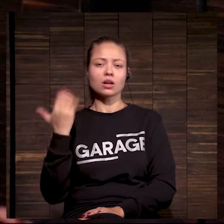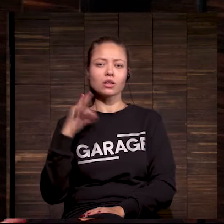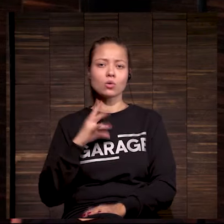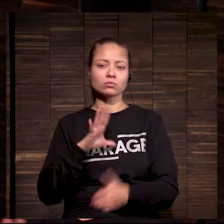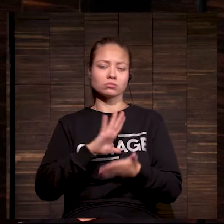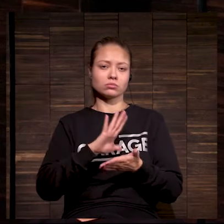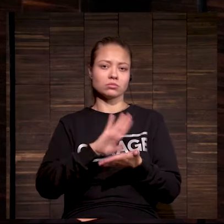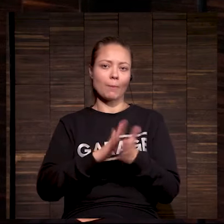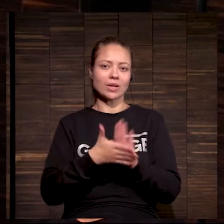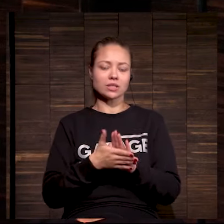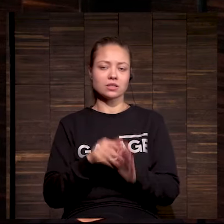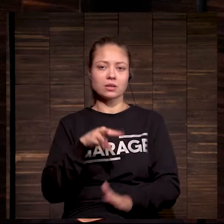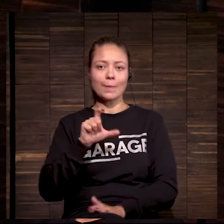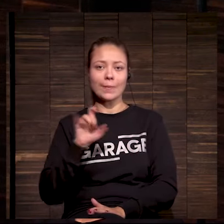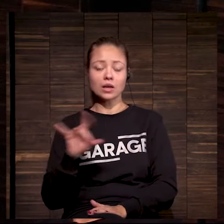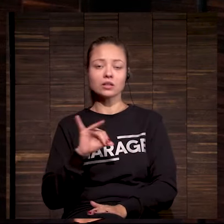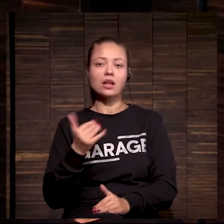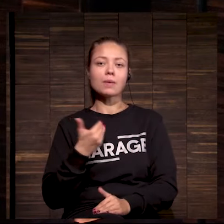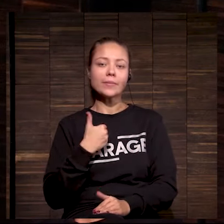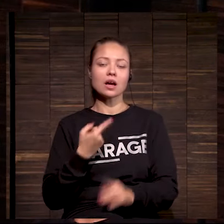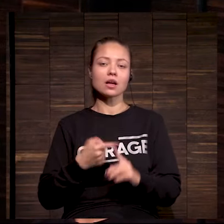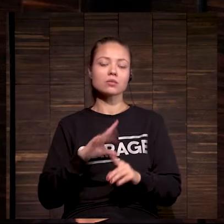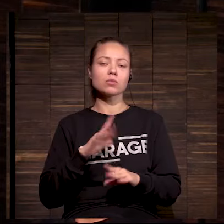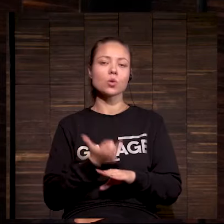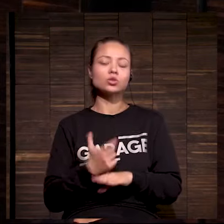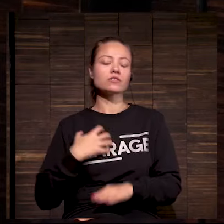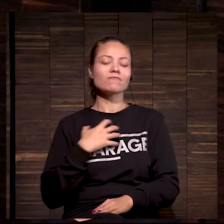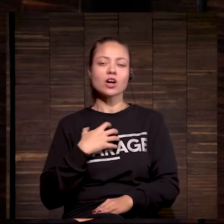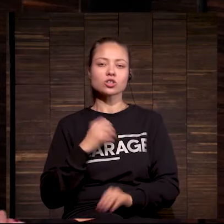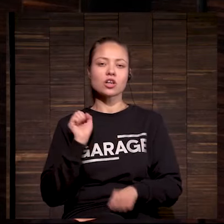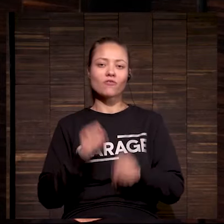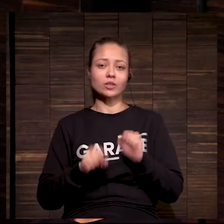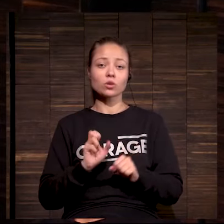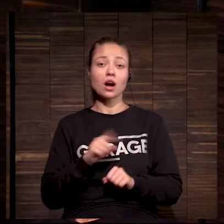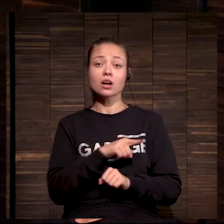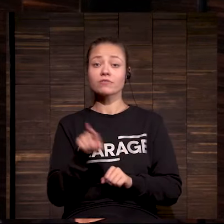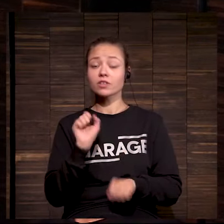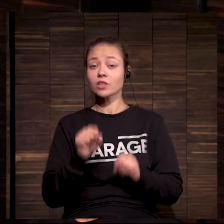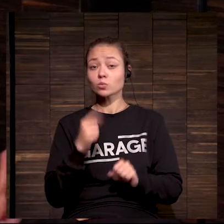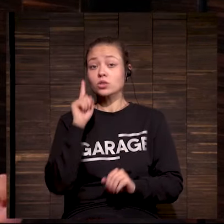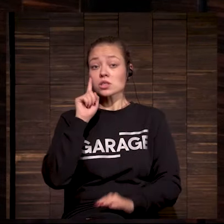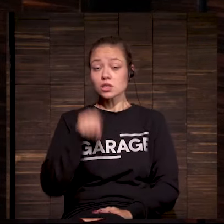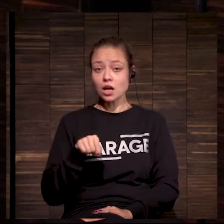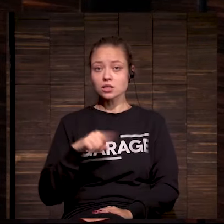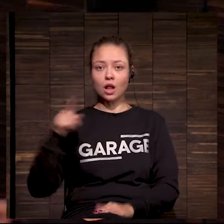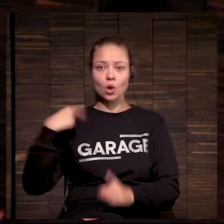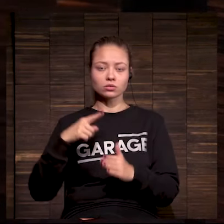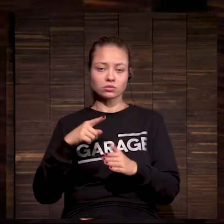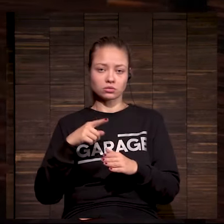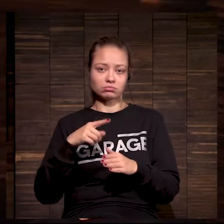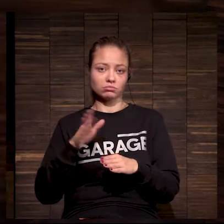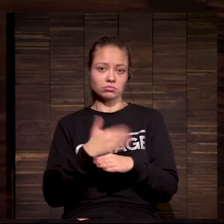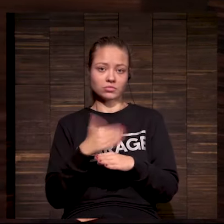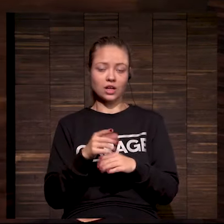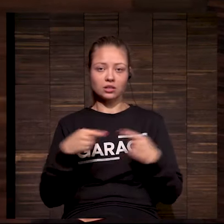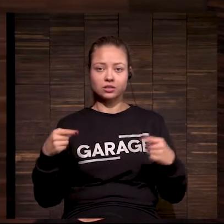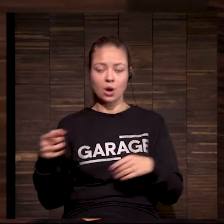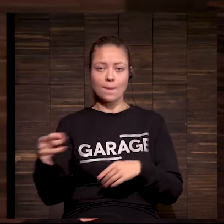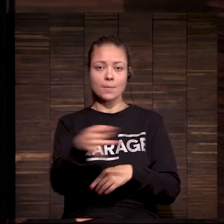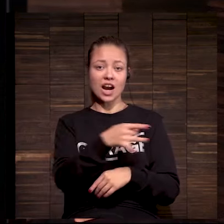мэра для меня это была очень важная возможность как вы возможно знаете лондон поделён на так называемое барана